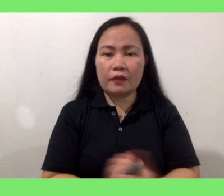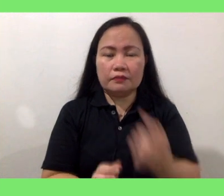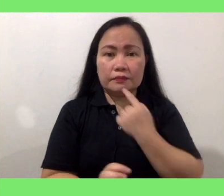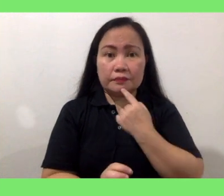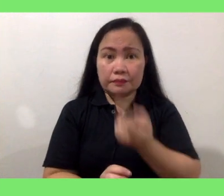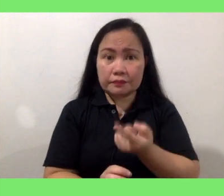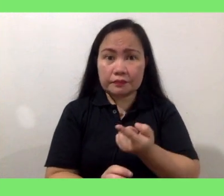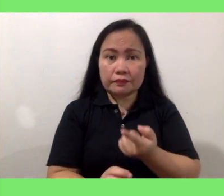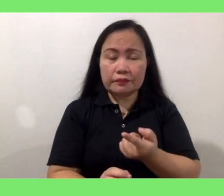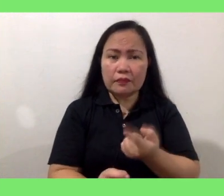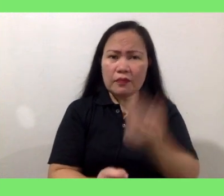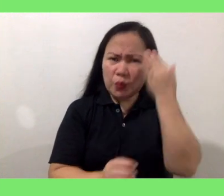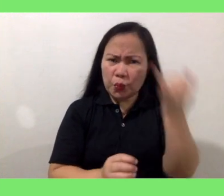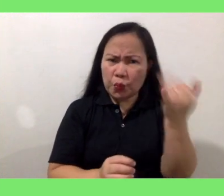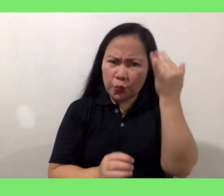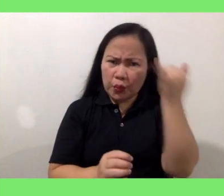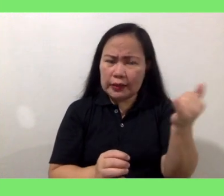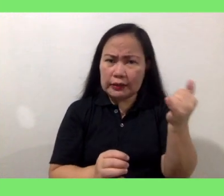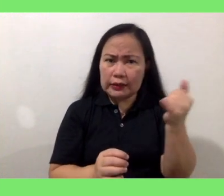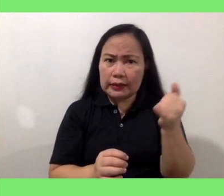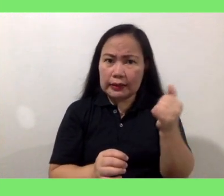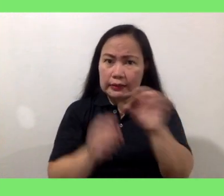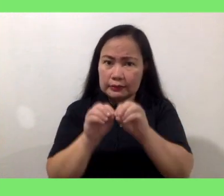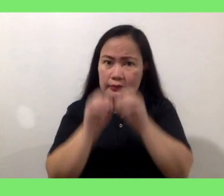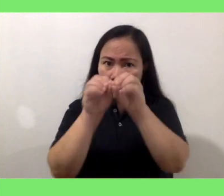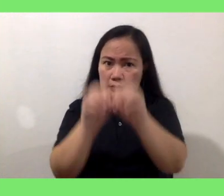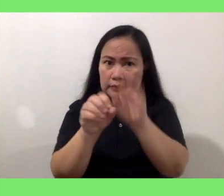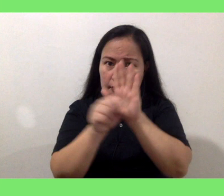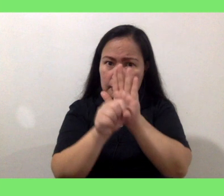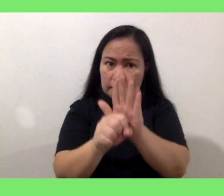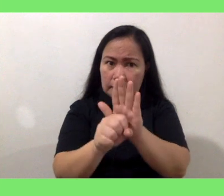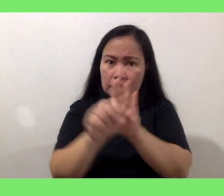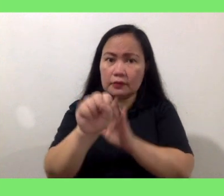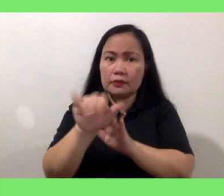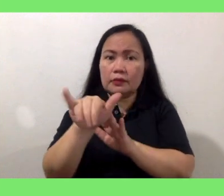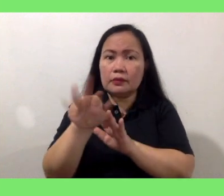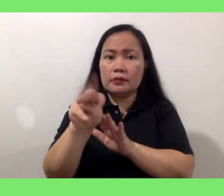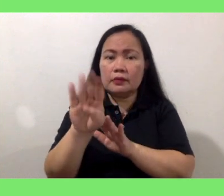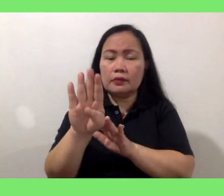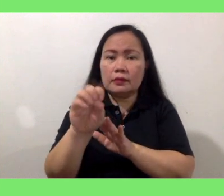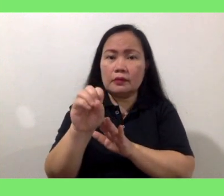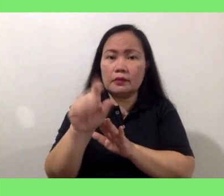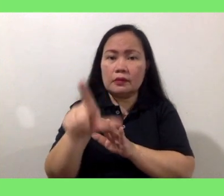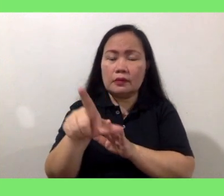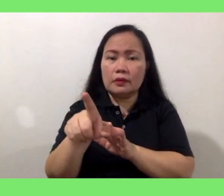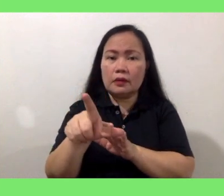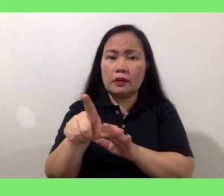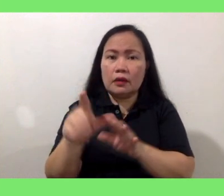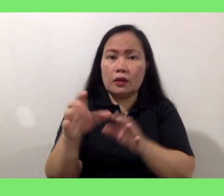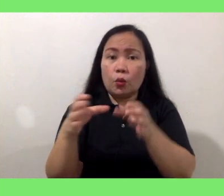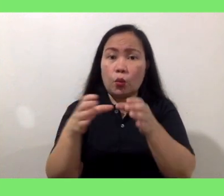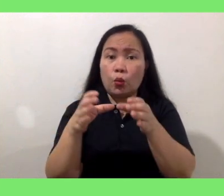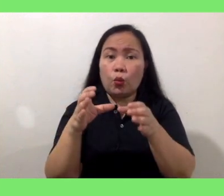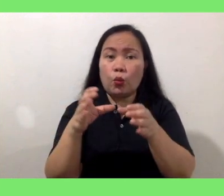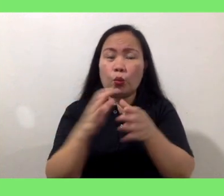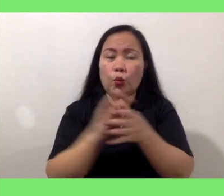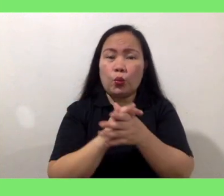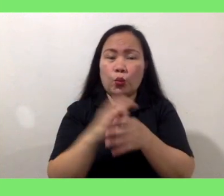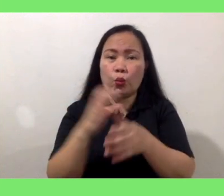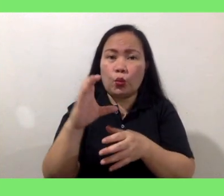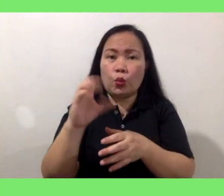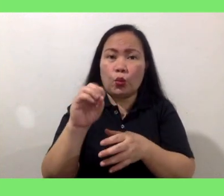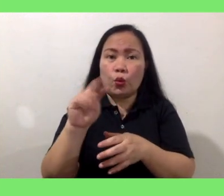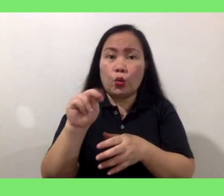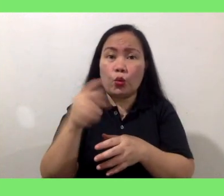So, sabi ko nga po, bakit naglalagay tayo ng symbol kapag congruent at